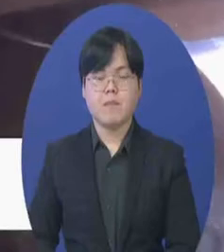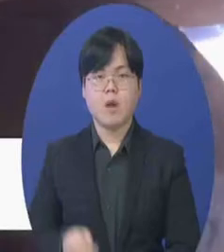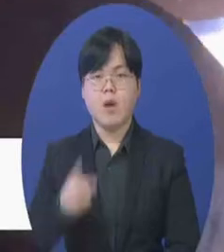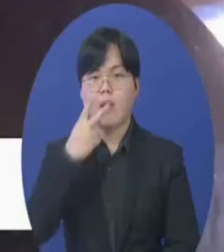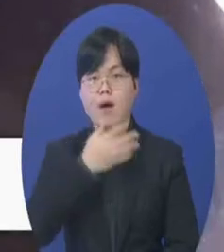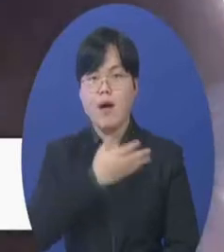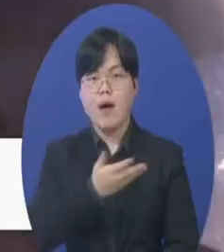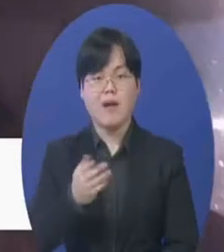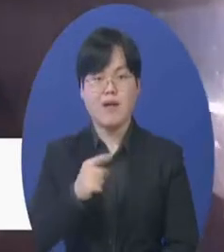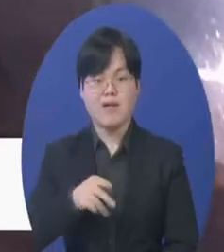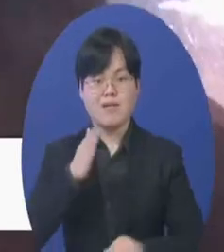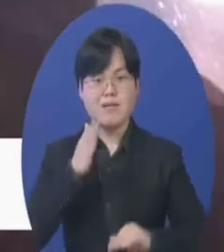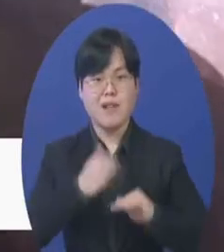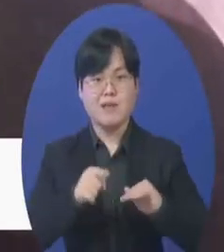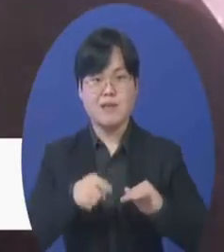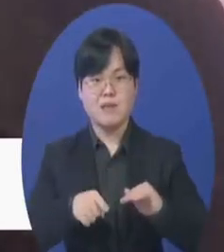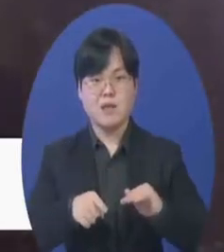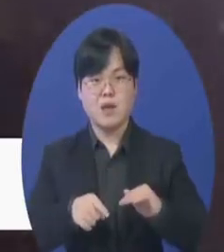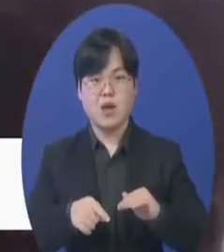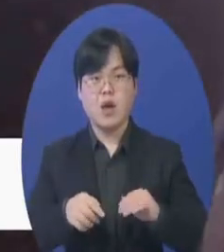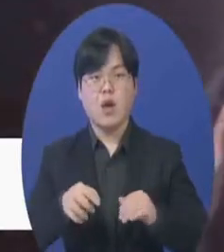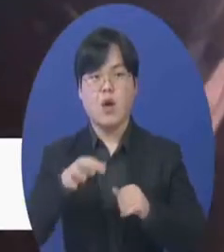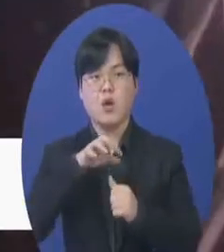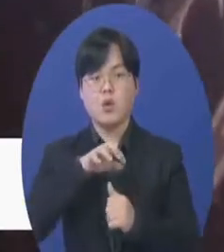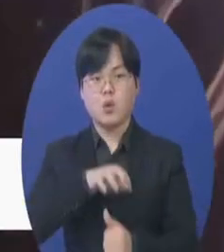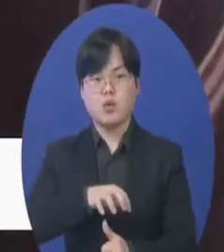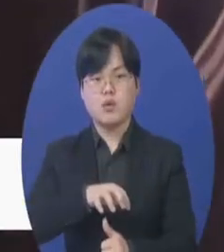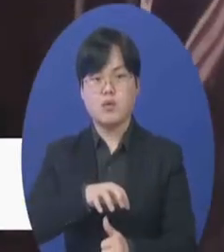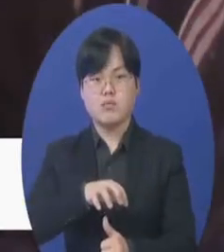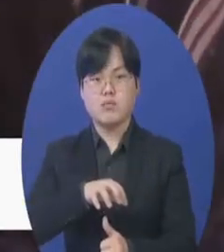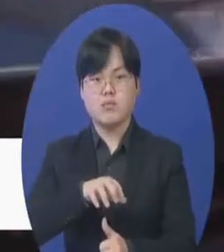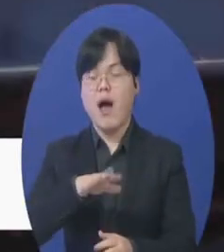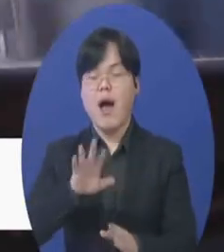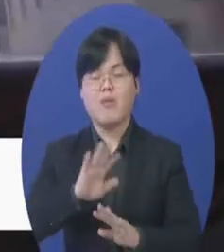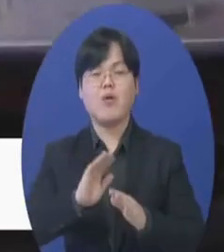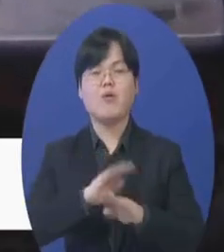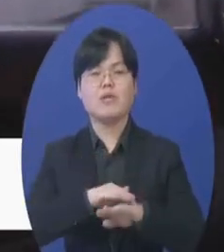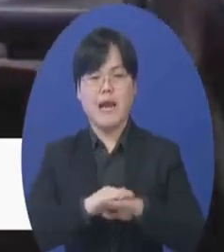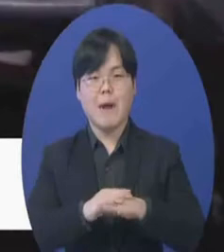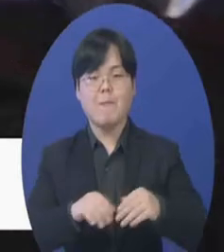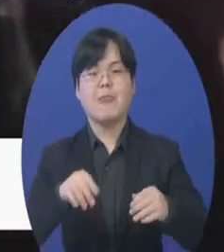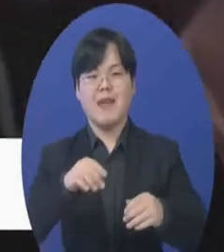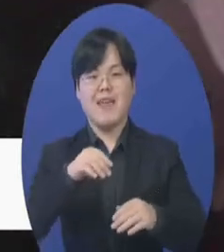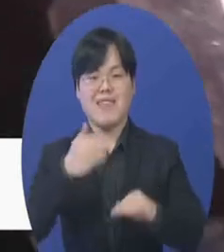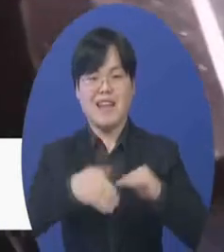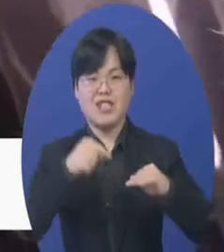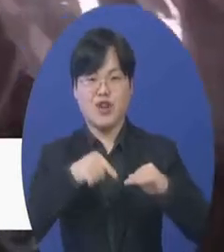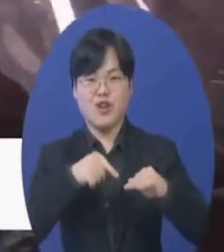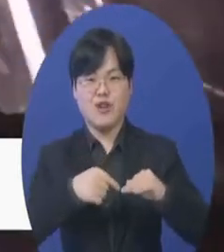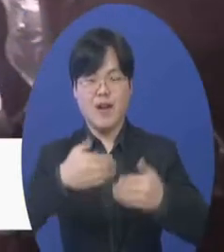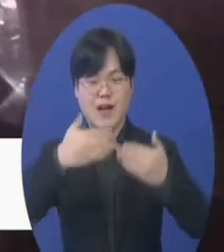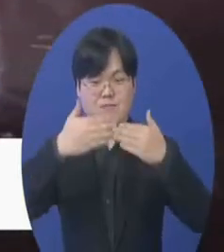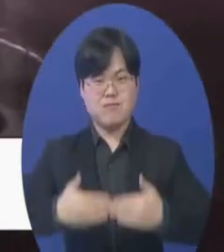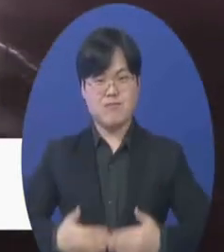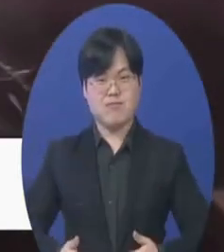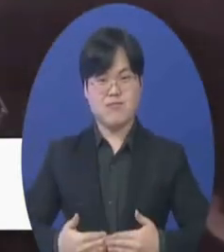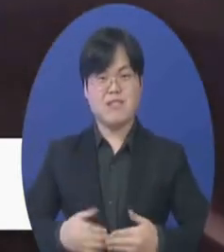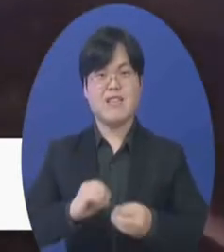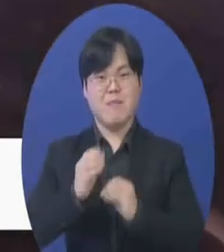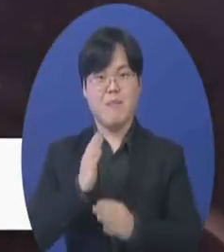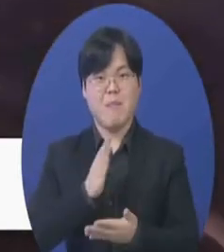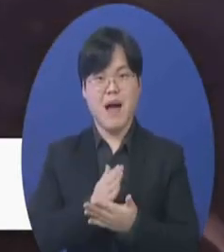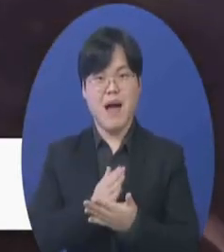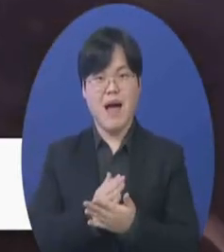Үзэгчдийн харж байгаа энэ такси зорчигч жолоочийг тусгаарлаж халдвар хамгааллын дэглэмийг мөрдсөн өнөөдрийн байдлаар зөвшөөрөгдсөн үйлчилгээ. Зорчигчдээс төлбөрийг зөвхөн